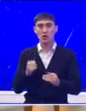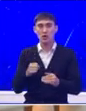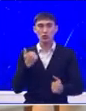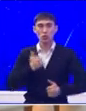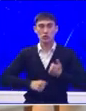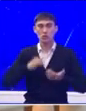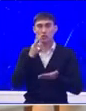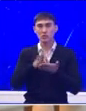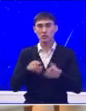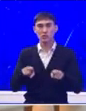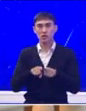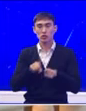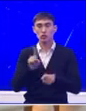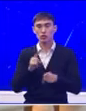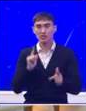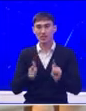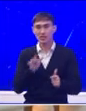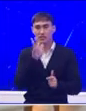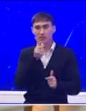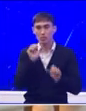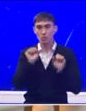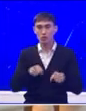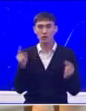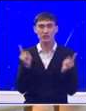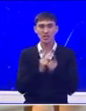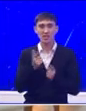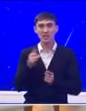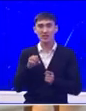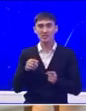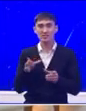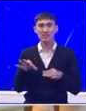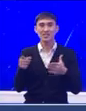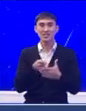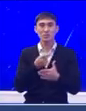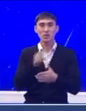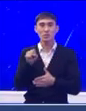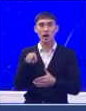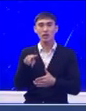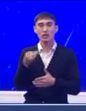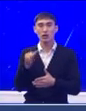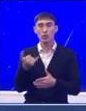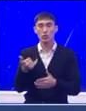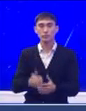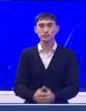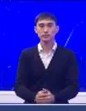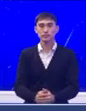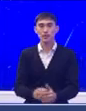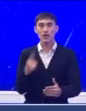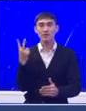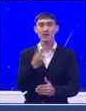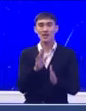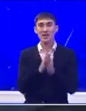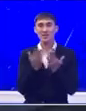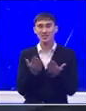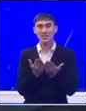гордостью отмечу также, что в настоящее время можно встретить гавайцев с именем Алатау. Вторая книга «Путешественники Великой